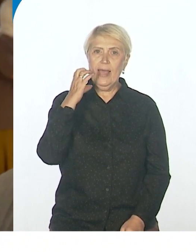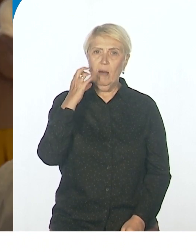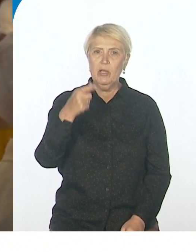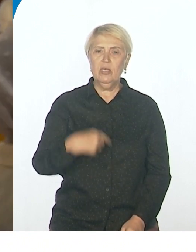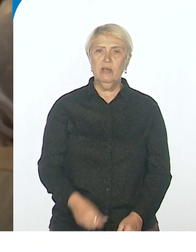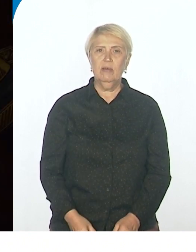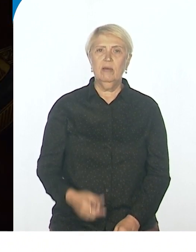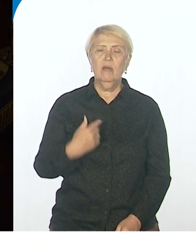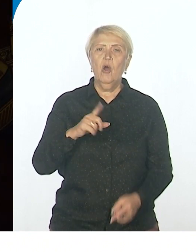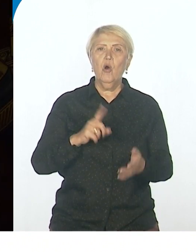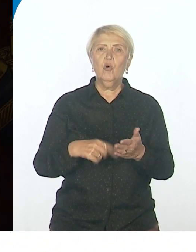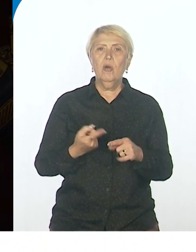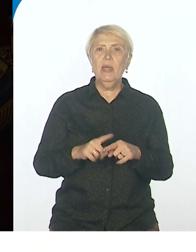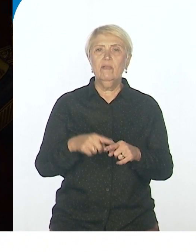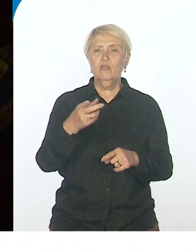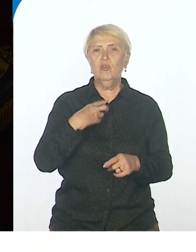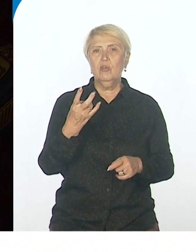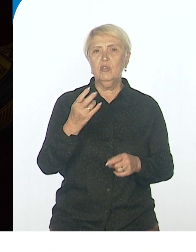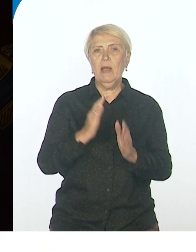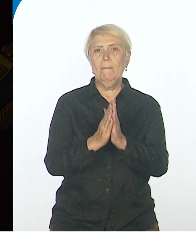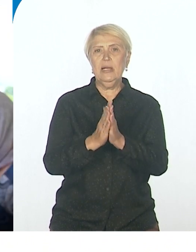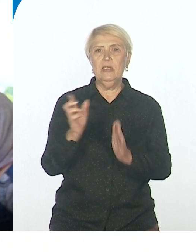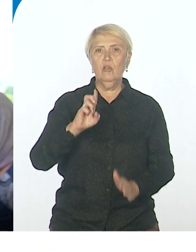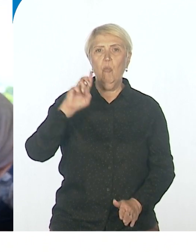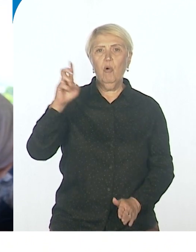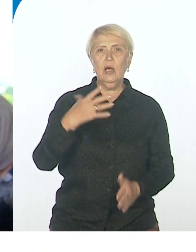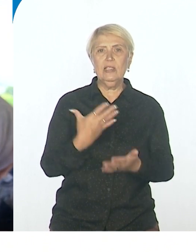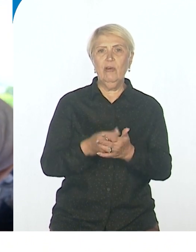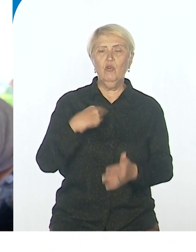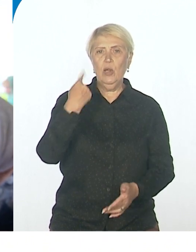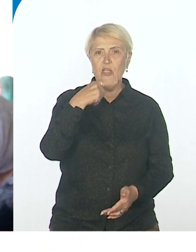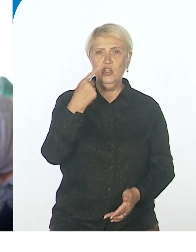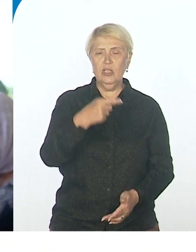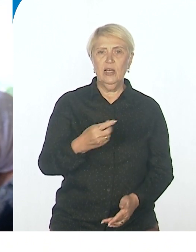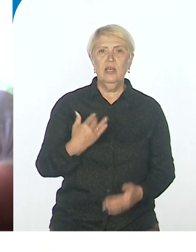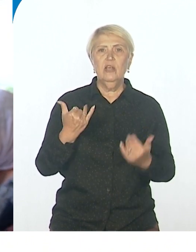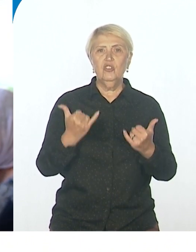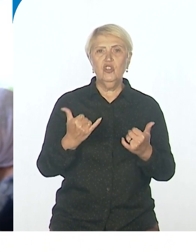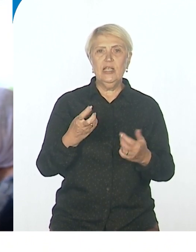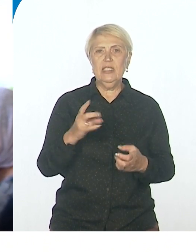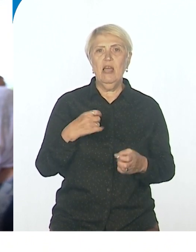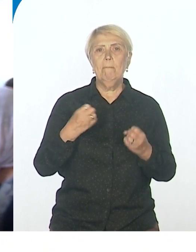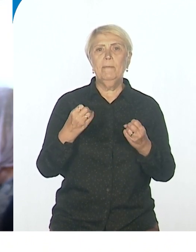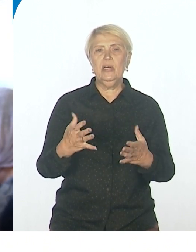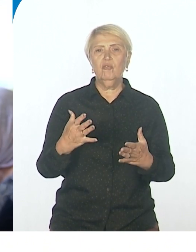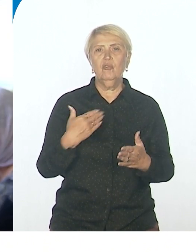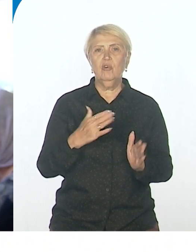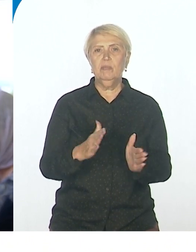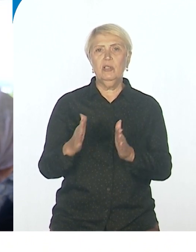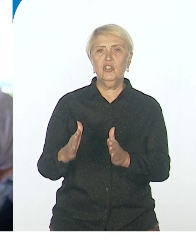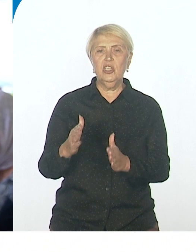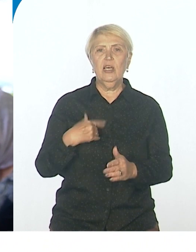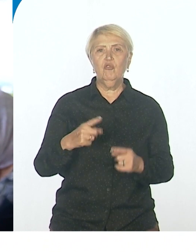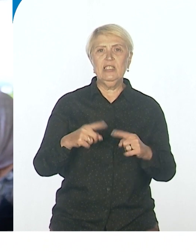общей молитвы, каждый просил Бога о своем личном. Непростое сейчас положение, да, у нашей страны, у нашего